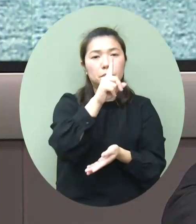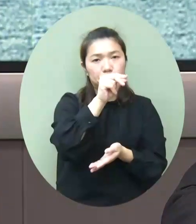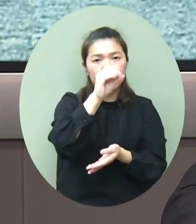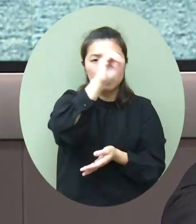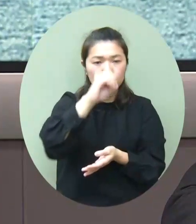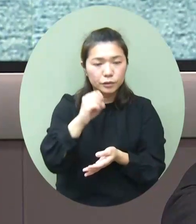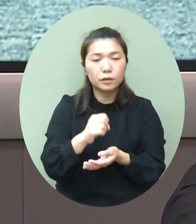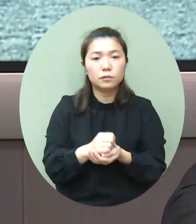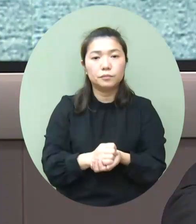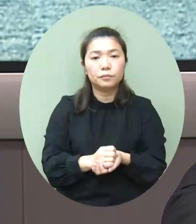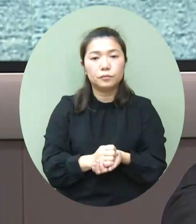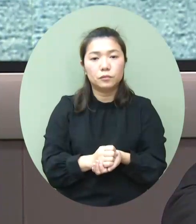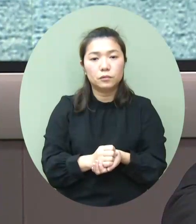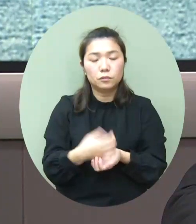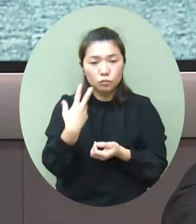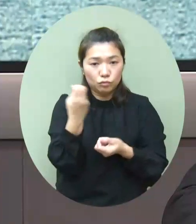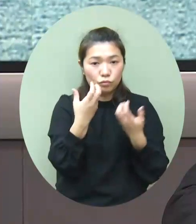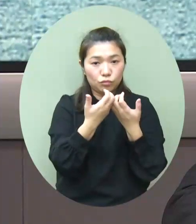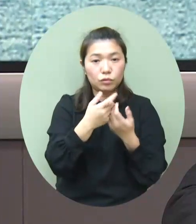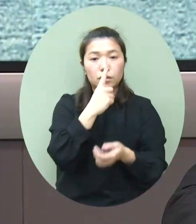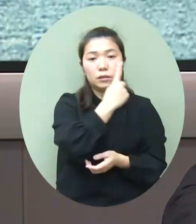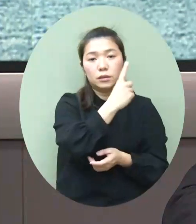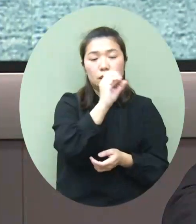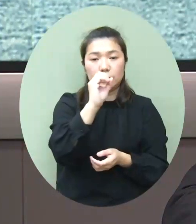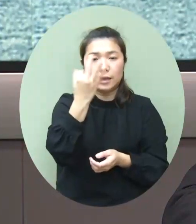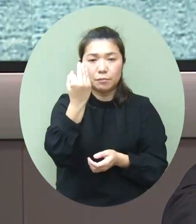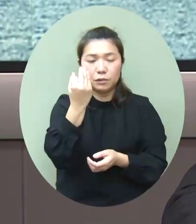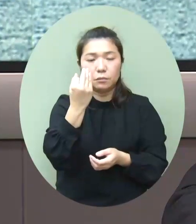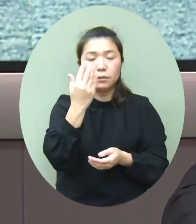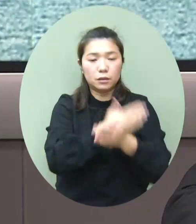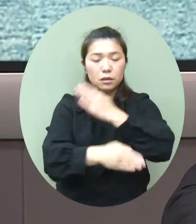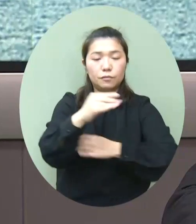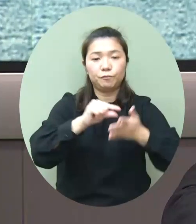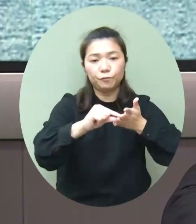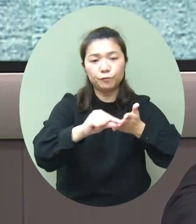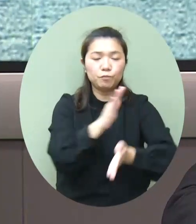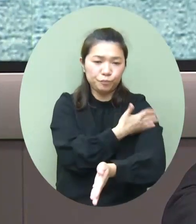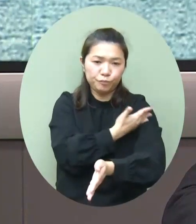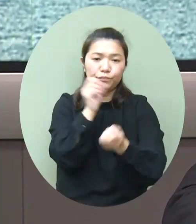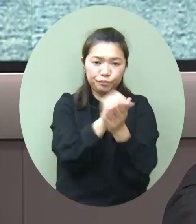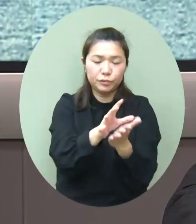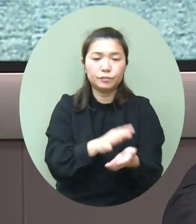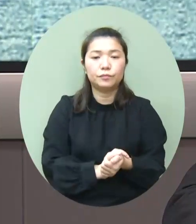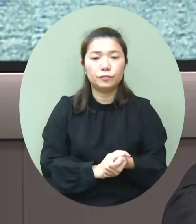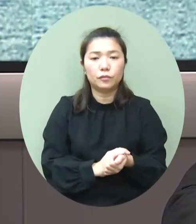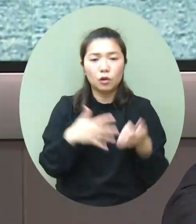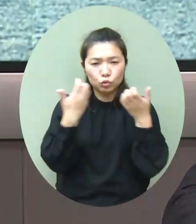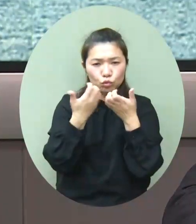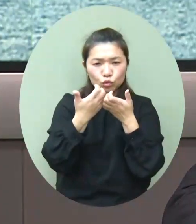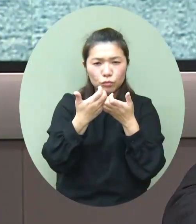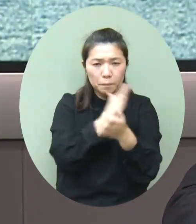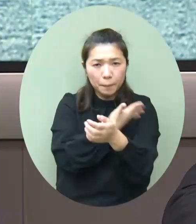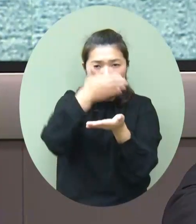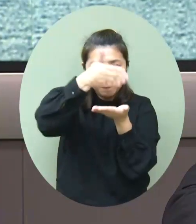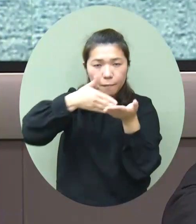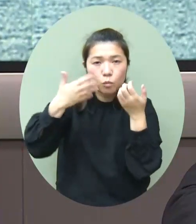住民，占17%。另外就是1030名的员工，占整